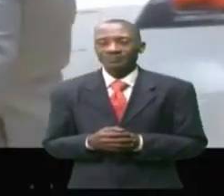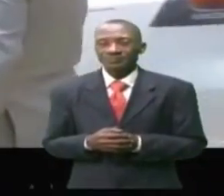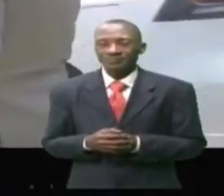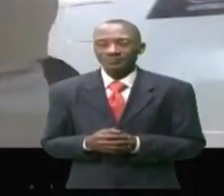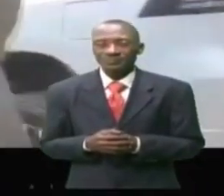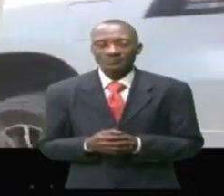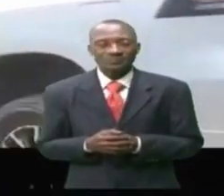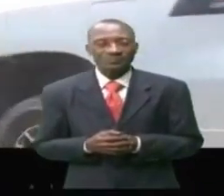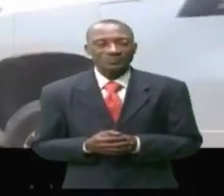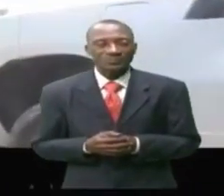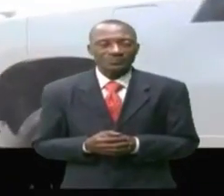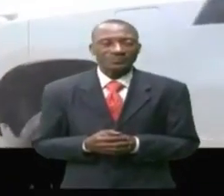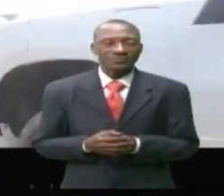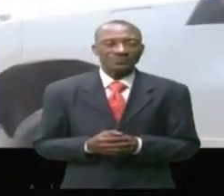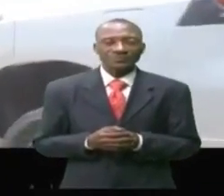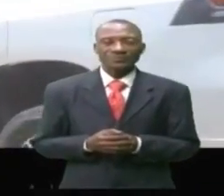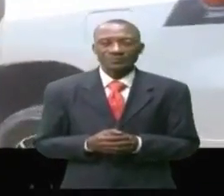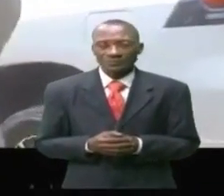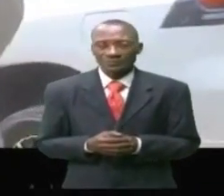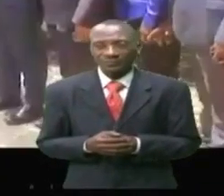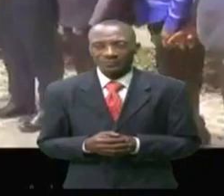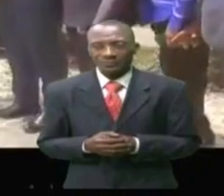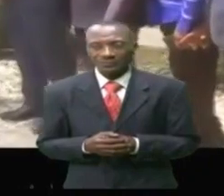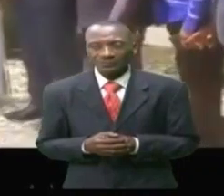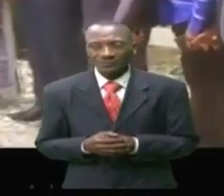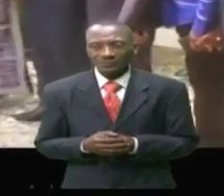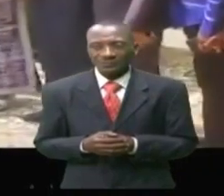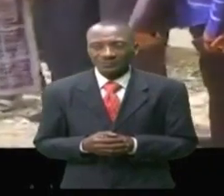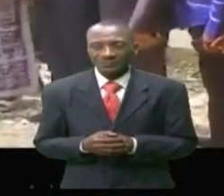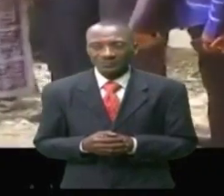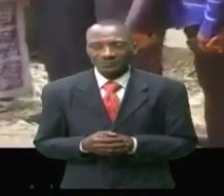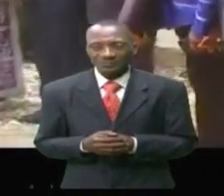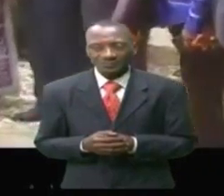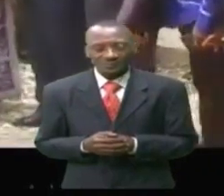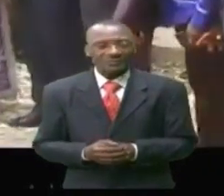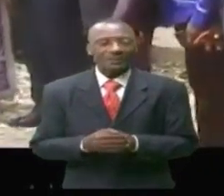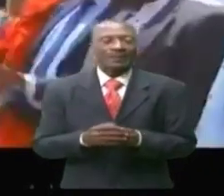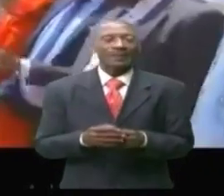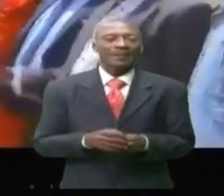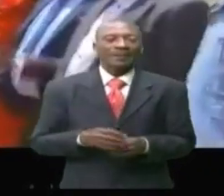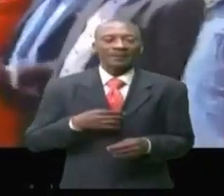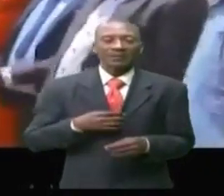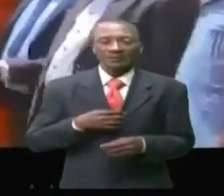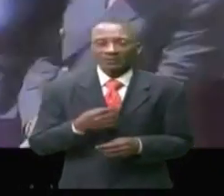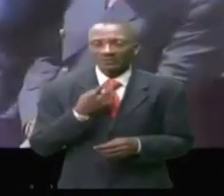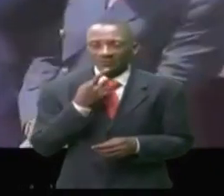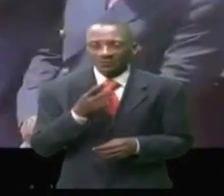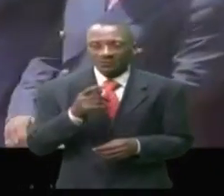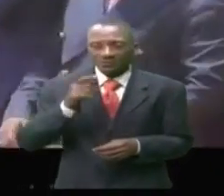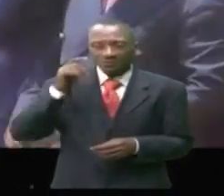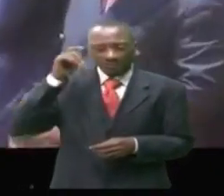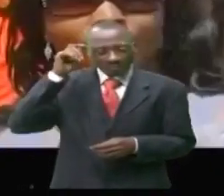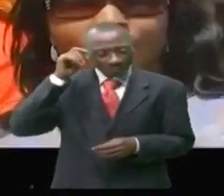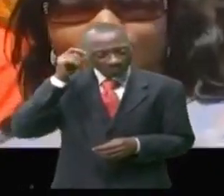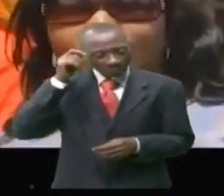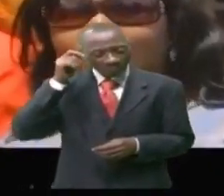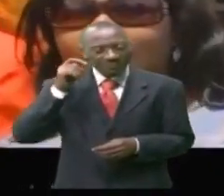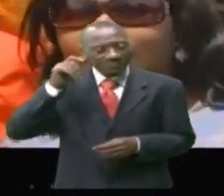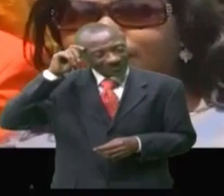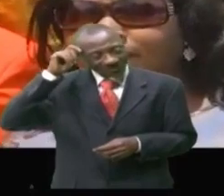nouvelle étape franchie par l'agence de l'OCC Bounia après 9 ans de leur service rendu à la nation, à la